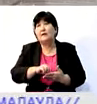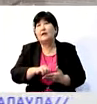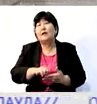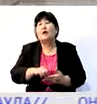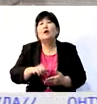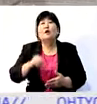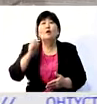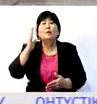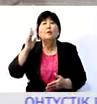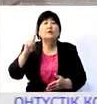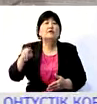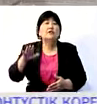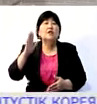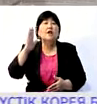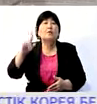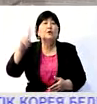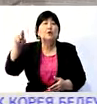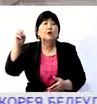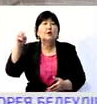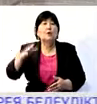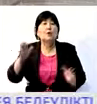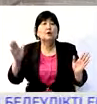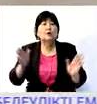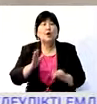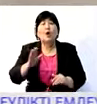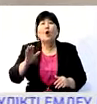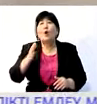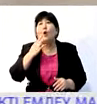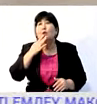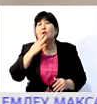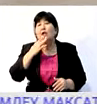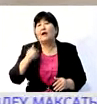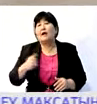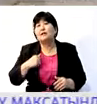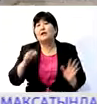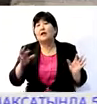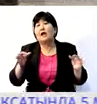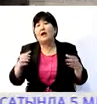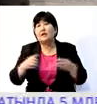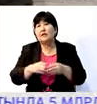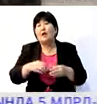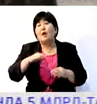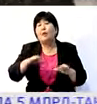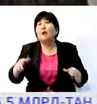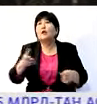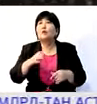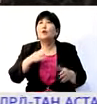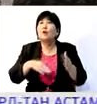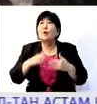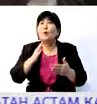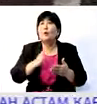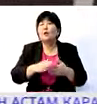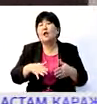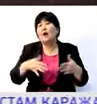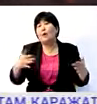Пусть всегда будет солнце әнін орындаймыз. Ұлттық ән би ансамблімен бірге. Балалар өте қуанышты осындай